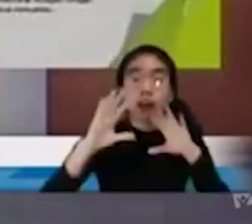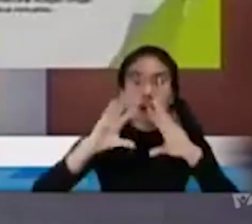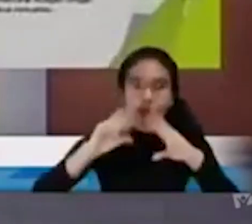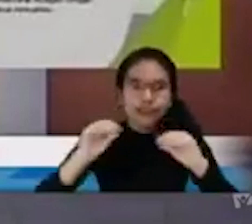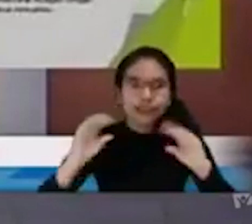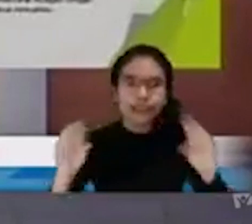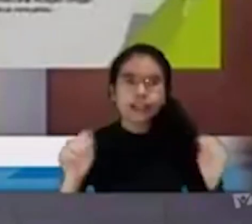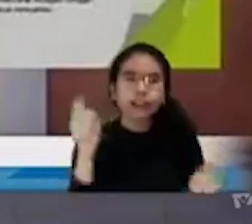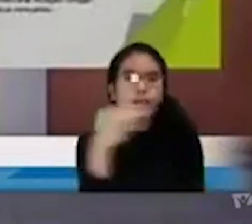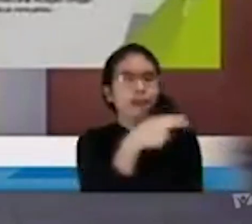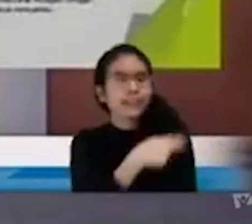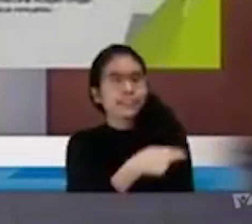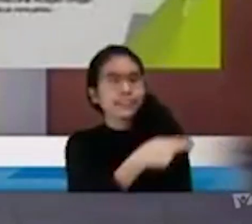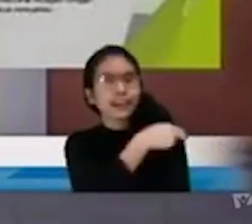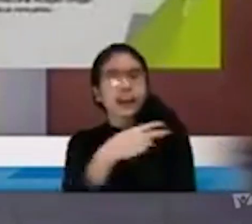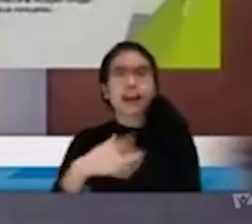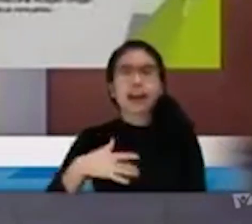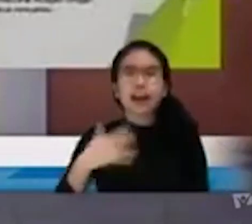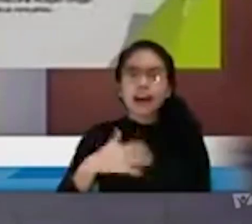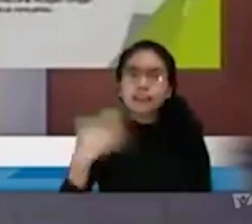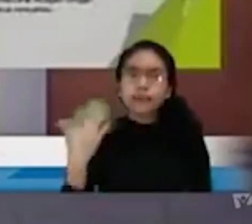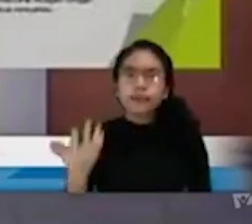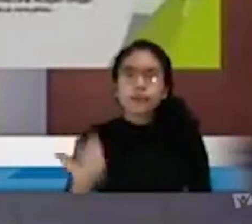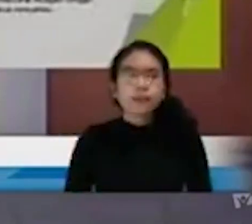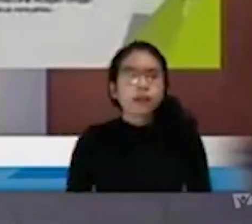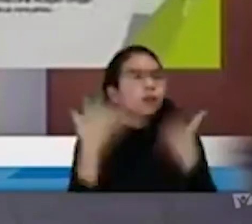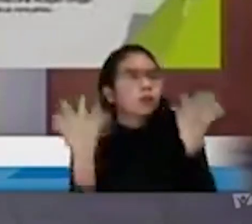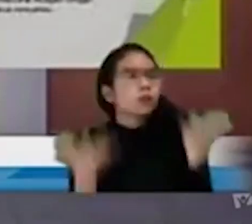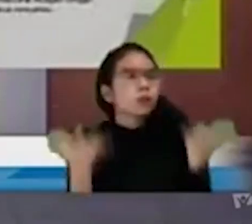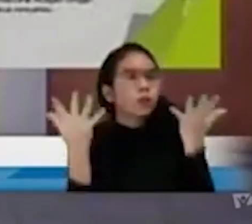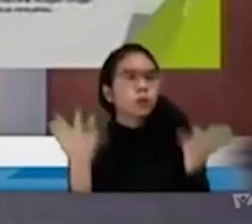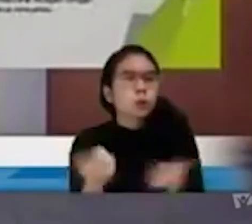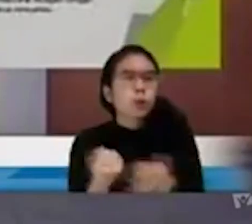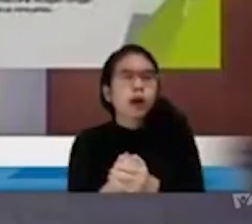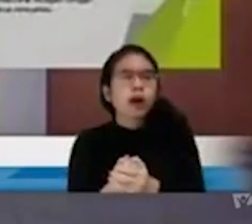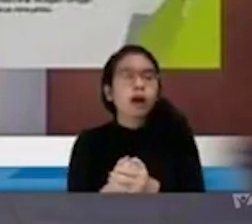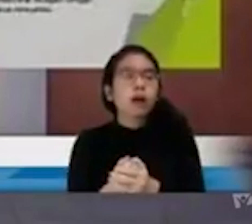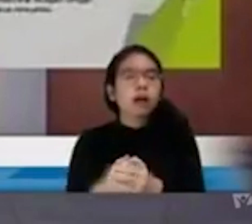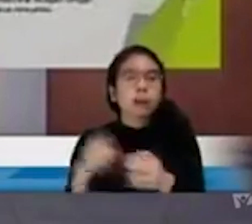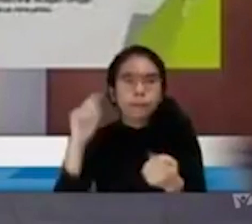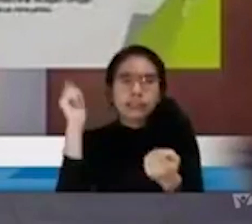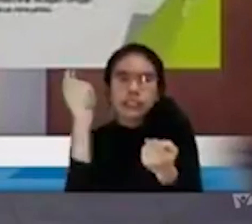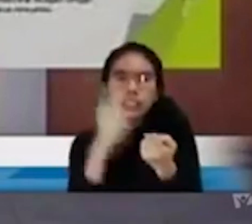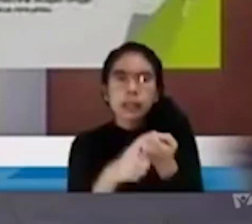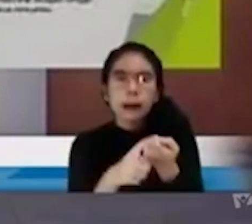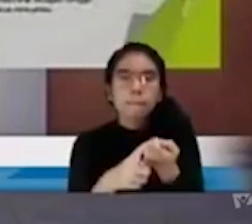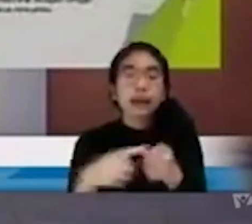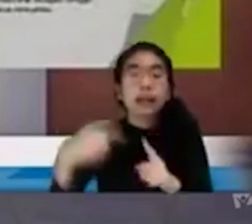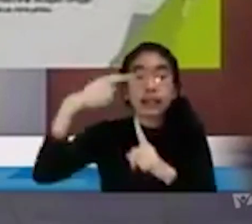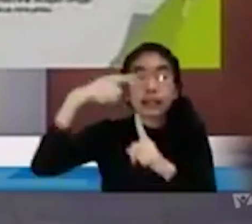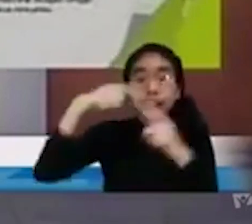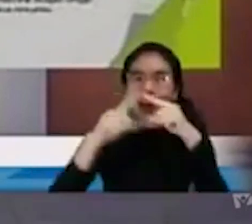mencapai target-target yang sudah dilakukan adalah berdasarkan kasih Allah.